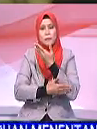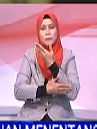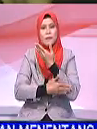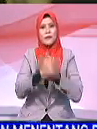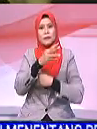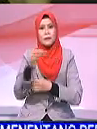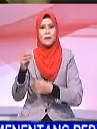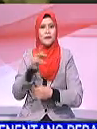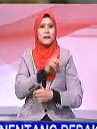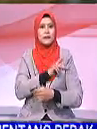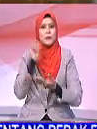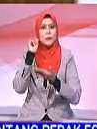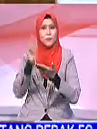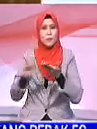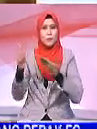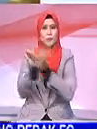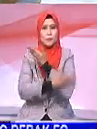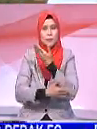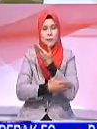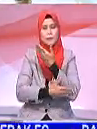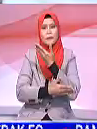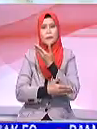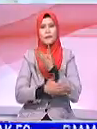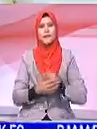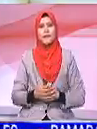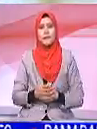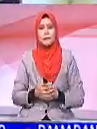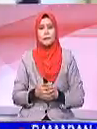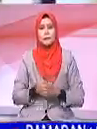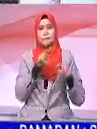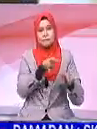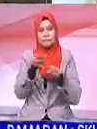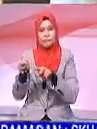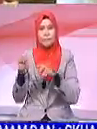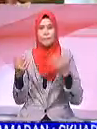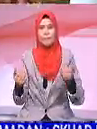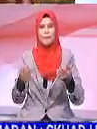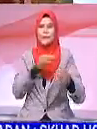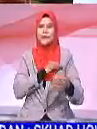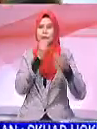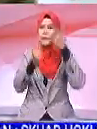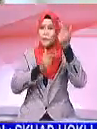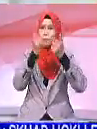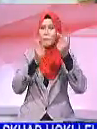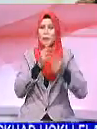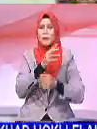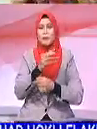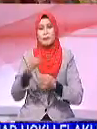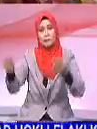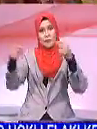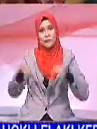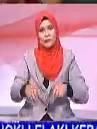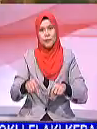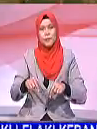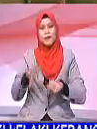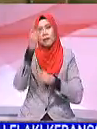Mat dan Ketua Setiausaha Negara Tan Sri Muhammad Zuki Ali. Turut hadir Menteri Pelancongan Kesenian dan Kebudayaan Datuk